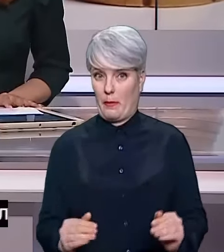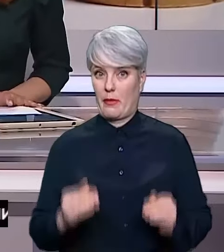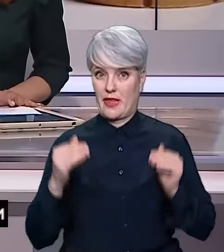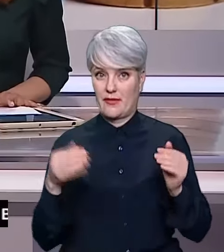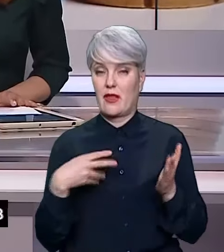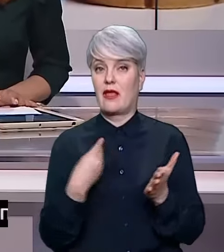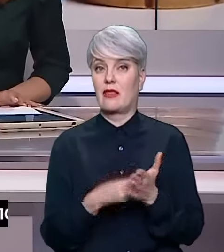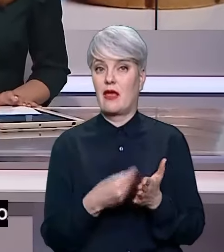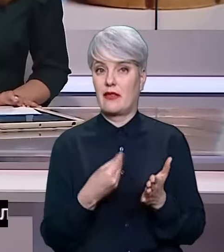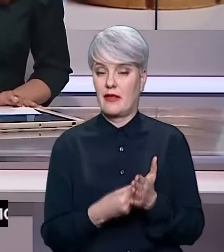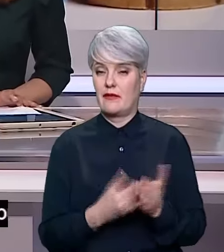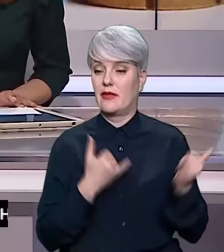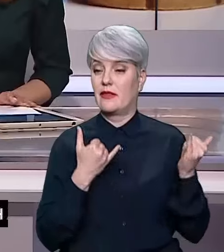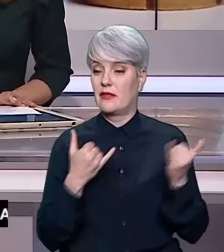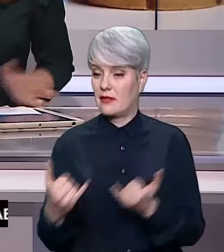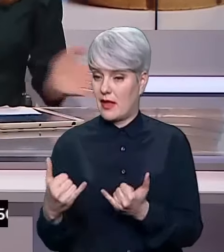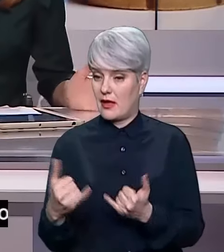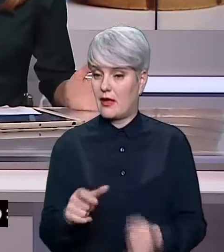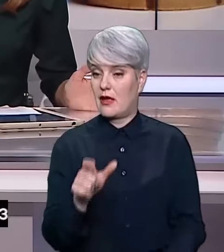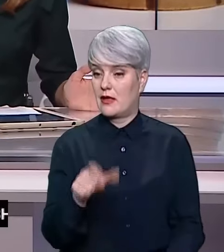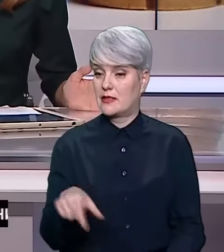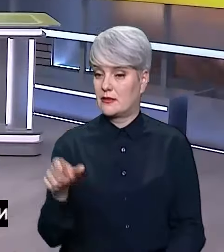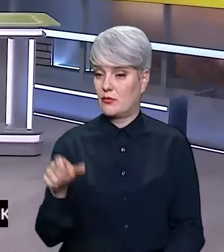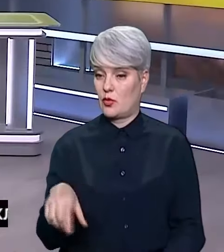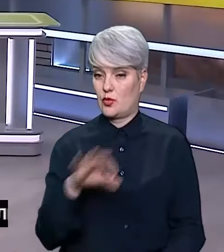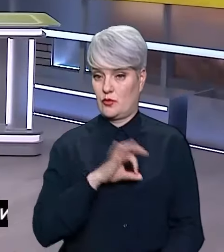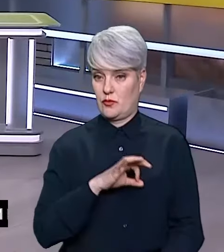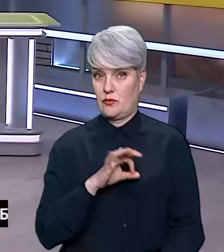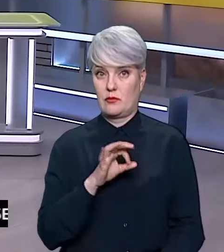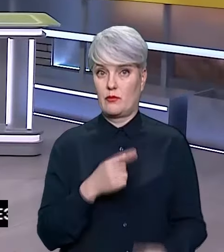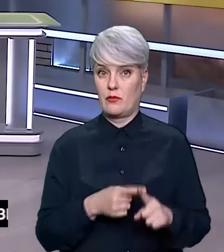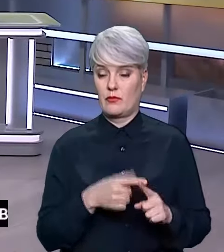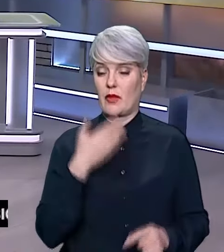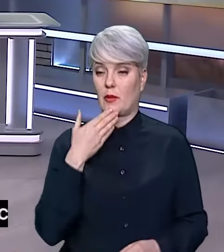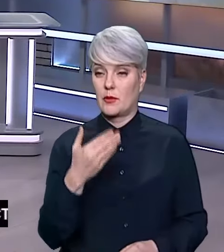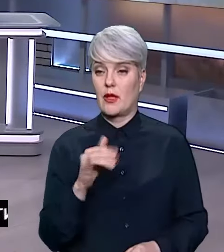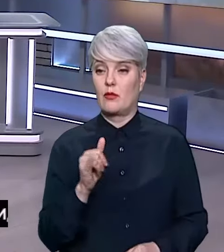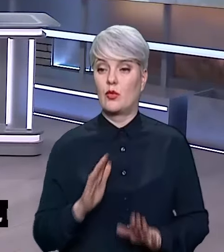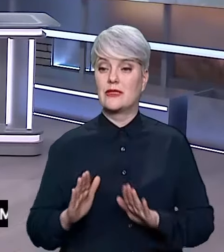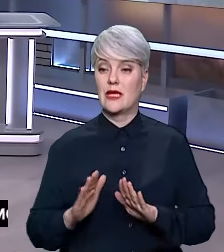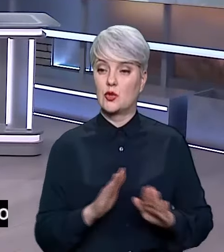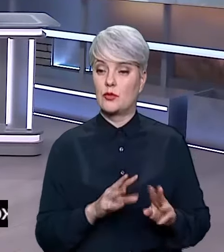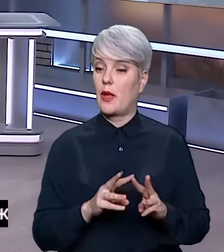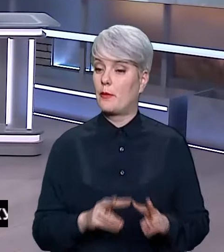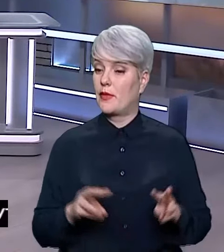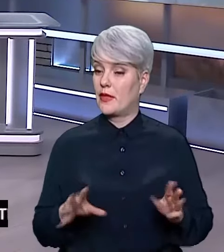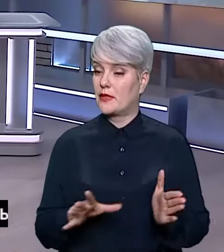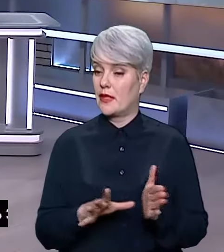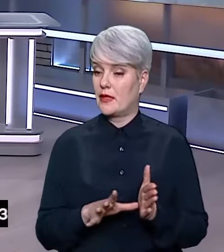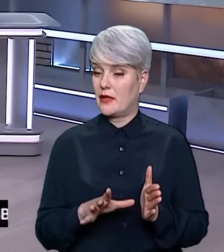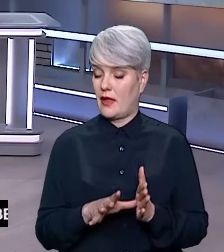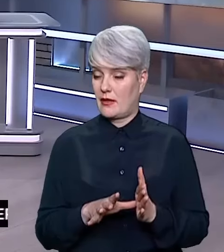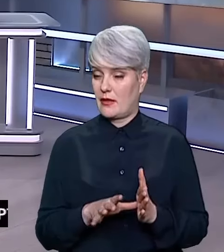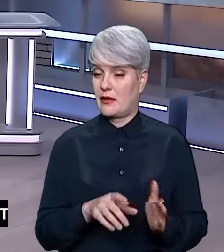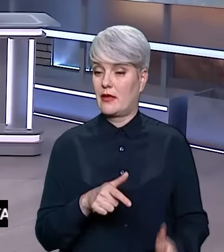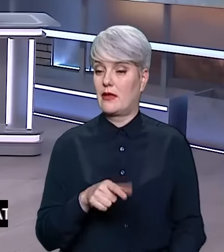для споживачів. Про це, зокрема, можемо напряму запитати заступниці міністра енергетики Світлани Гринчук. Пані Світлано,